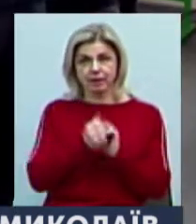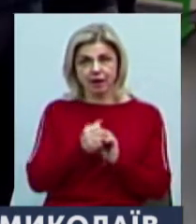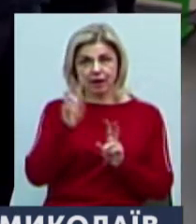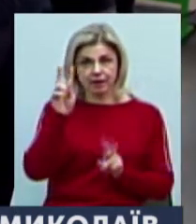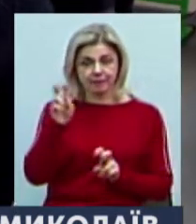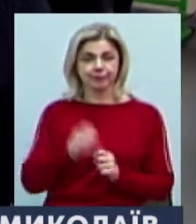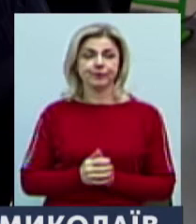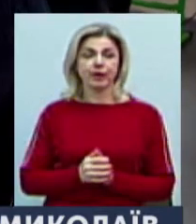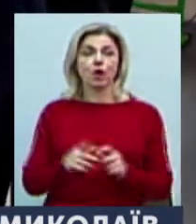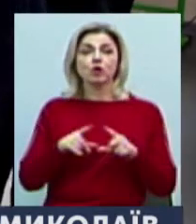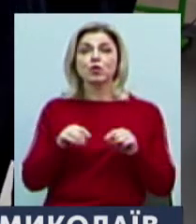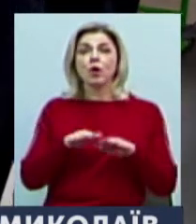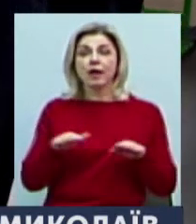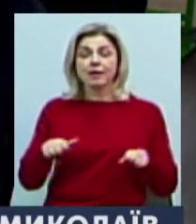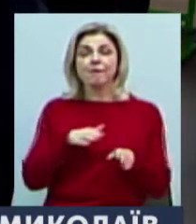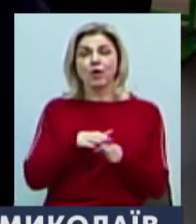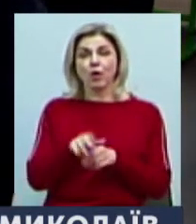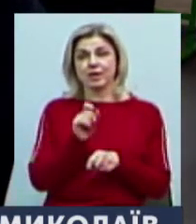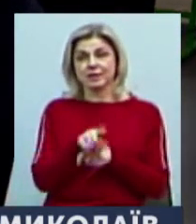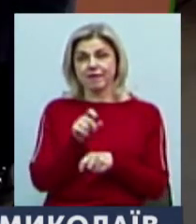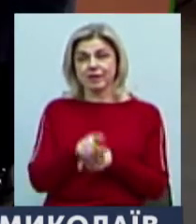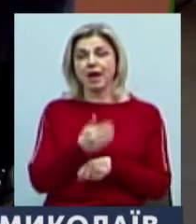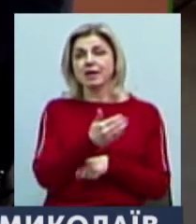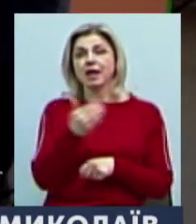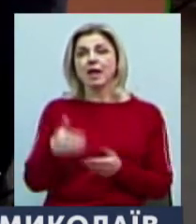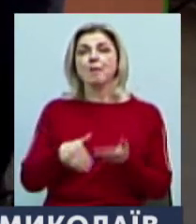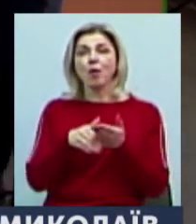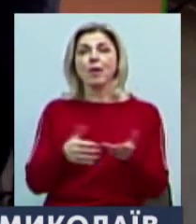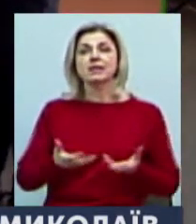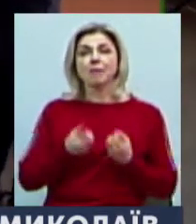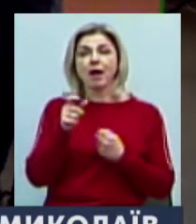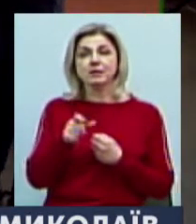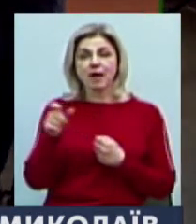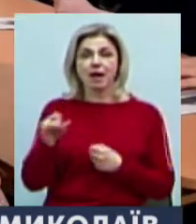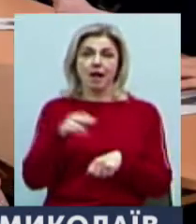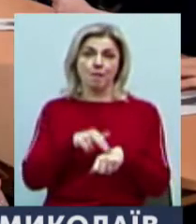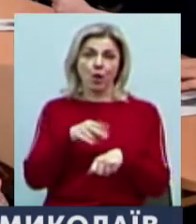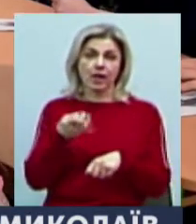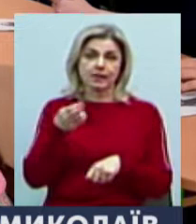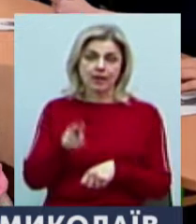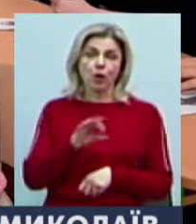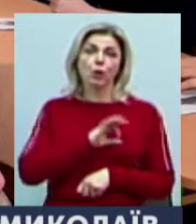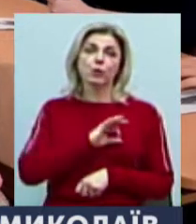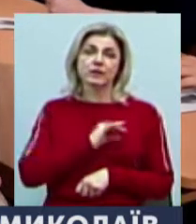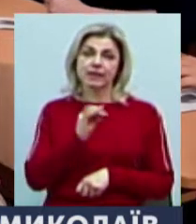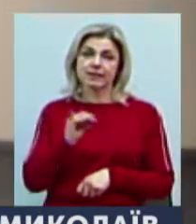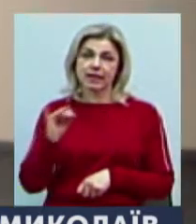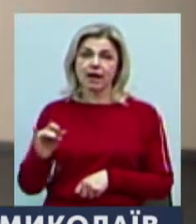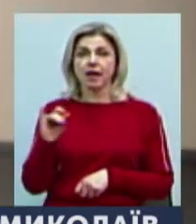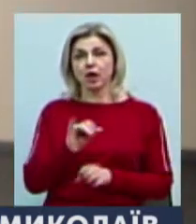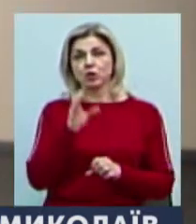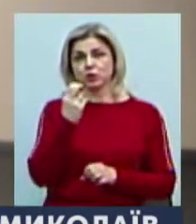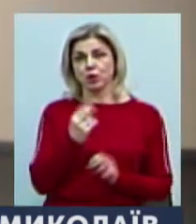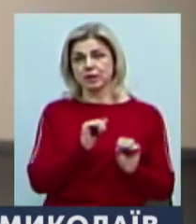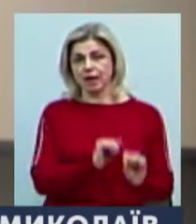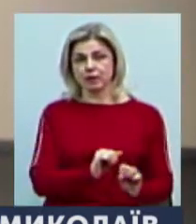етапів школярі виконували завдання. Їм допомагали рятувальники, представники патрульної поліції, управління юстиції, соціального захисту. Були